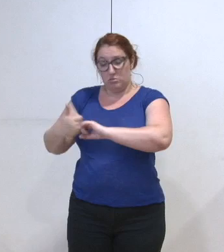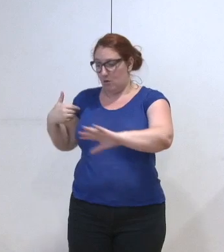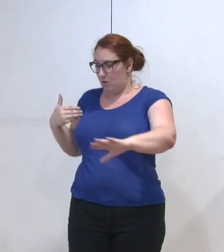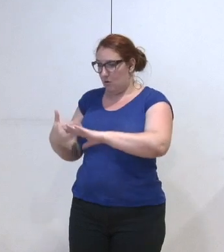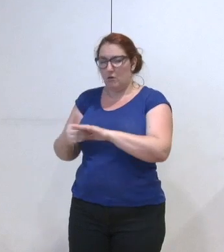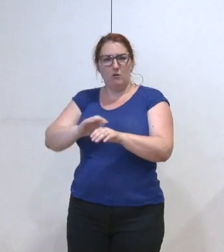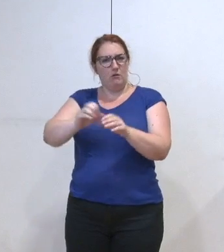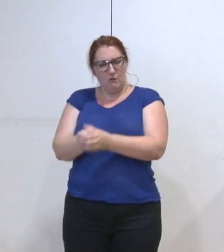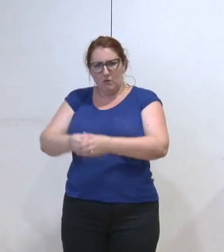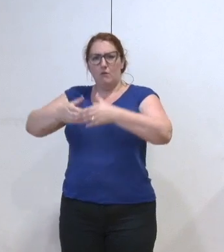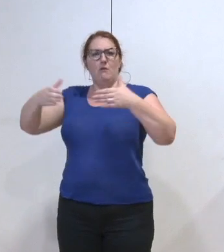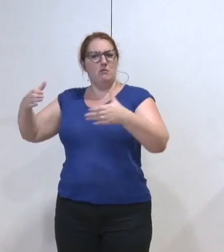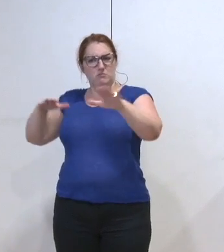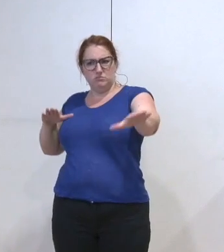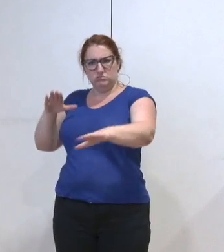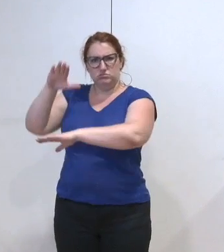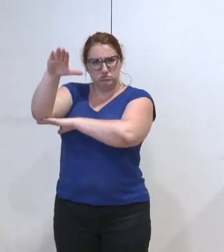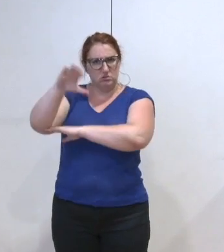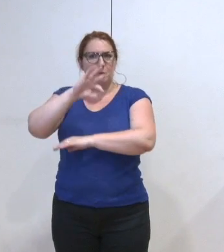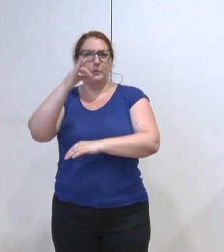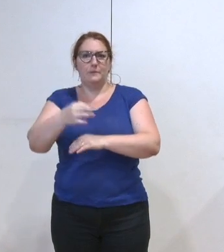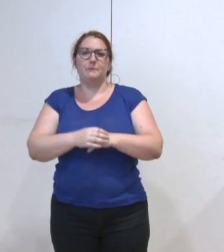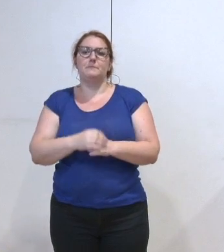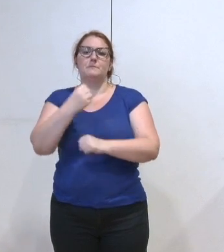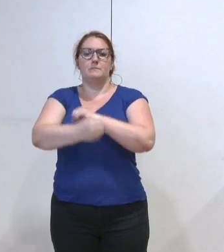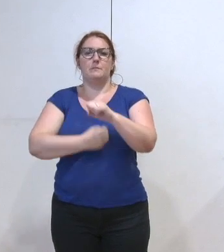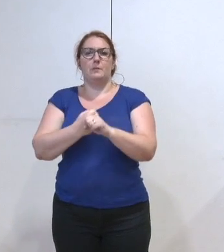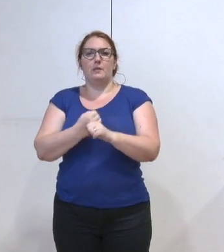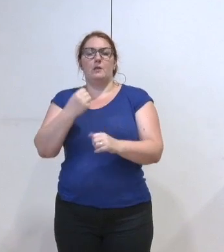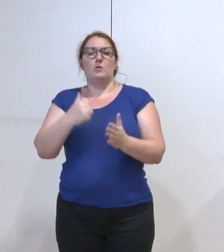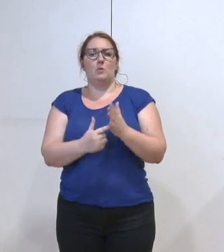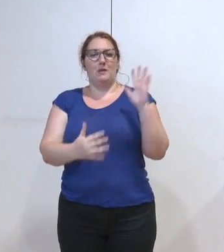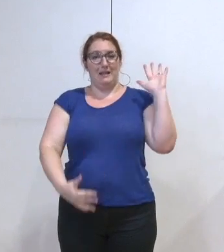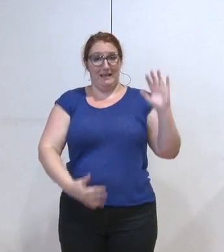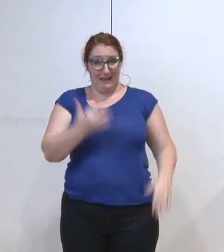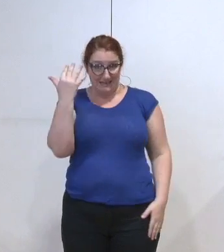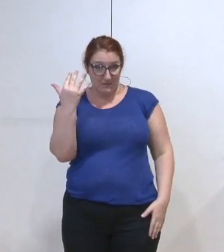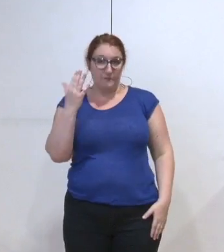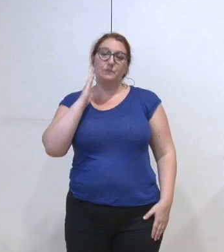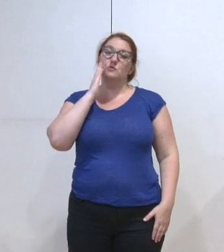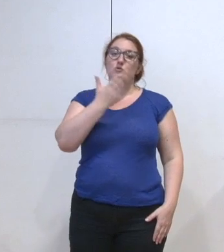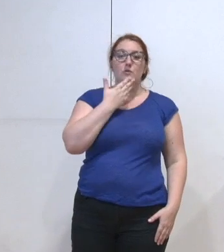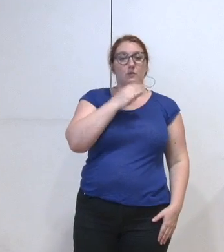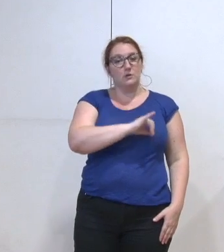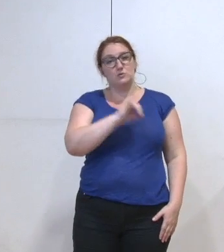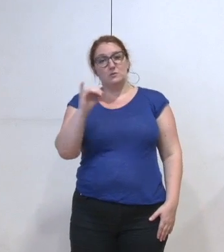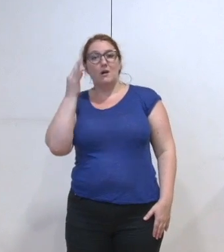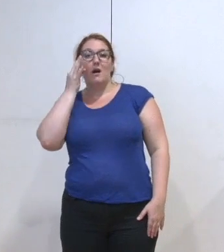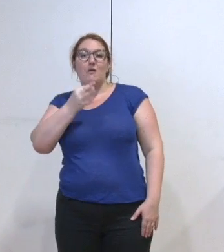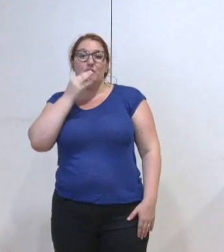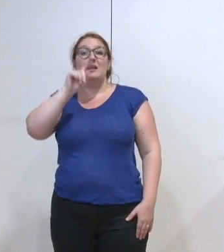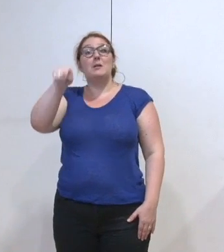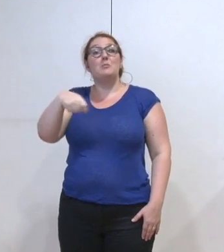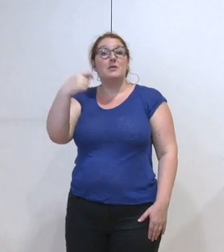de renfort en 2015 entre janvier et avril nous sommes certes en DESS ça de